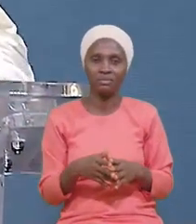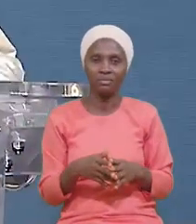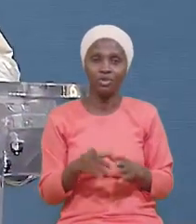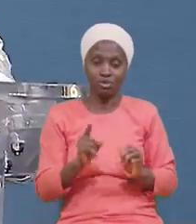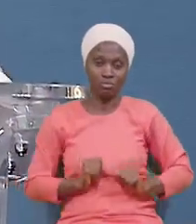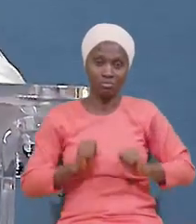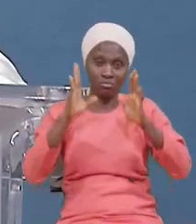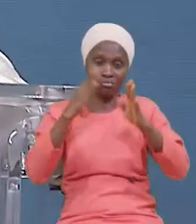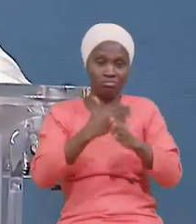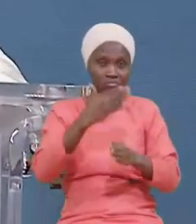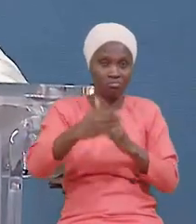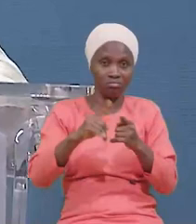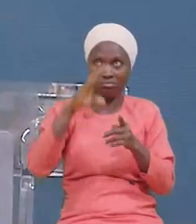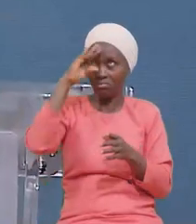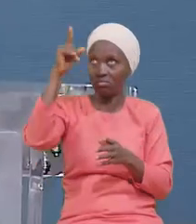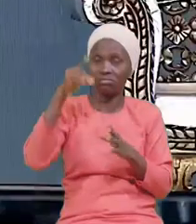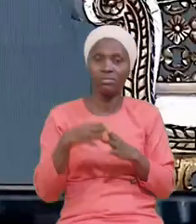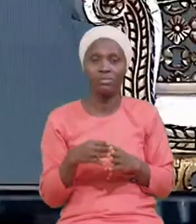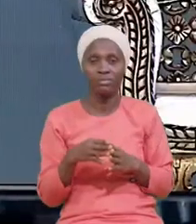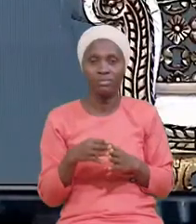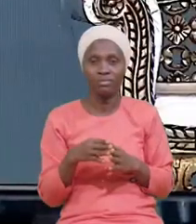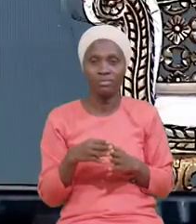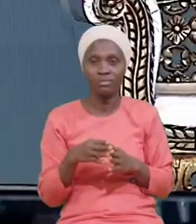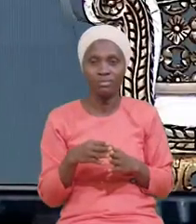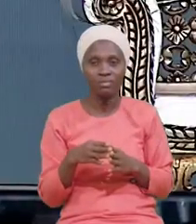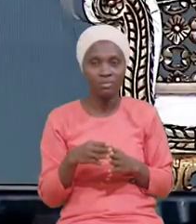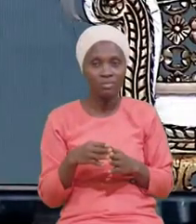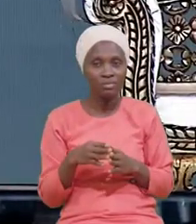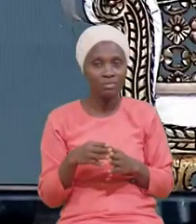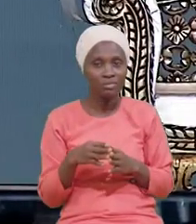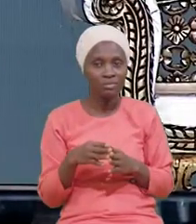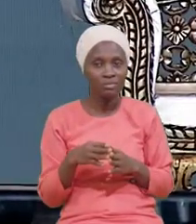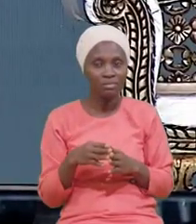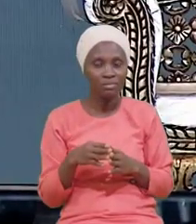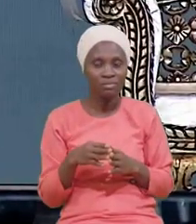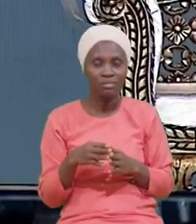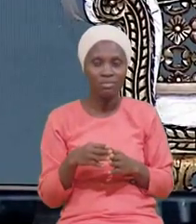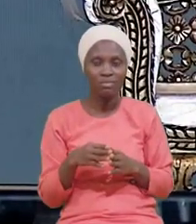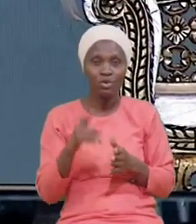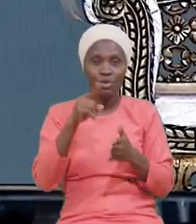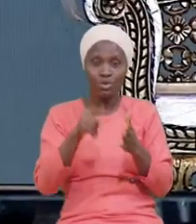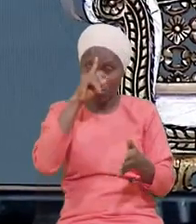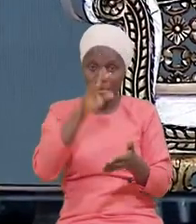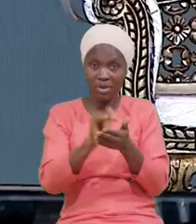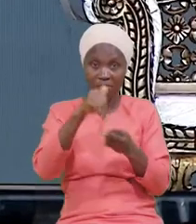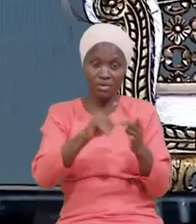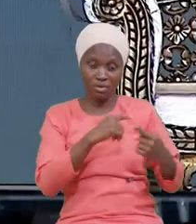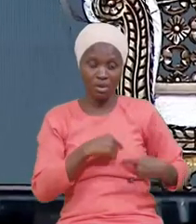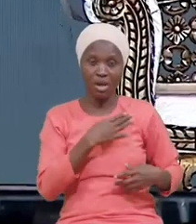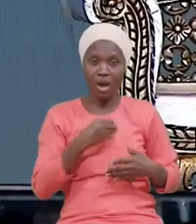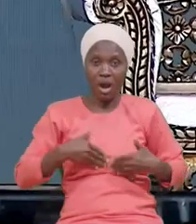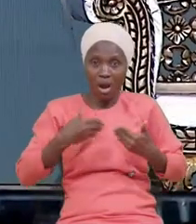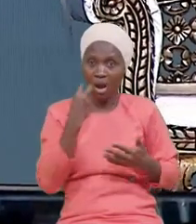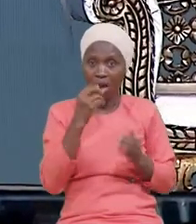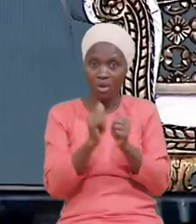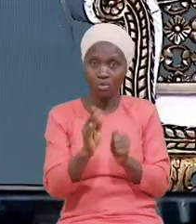కంప్లీట్లీ మీరు ఆయన రాగానే మీ జీవితాన్ని సమూలాగ్రమైనకి సంపూర్ణంగా సమర్పించాలి యువర్ హార్ట్ అండ్ కన్ఫెస్ విత్ యువర్ మౌత్ మీరు